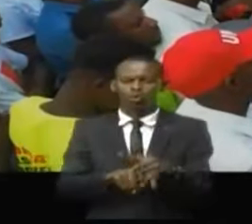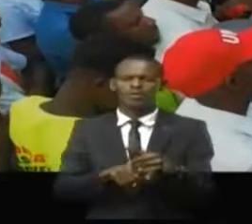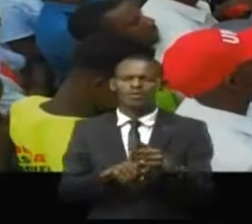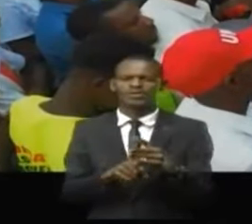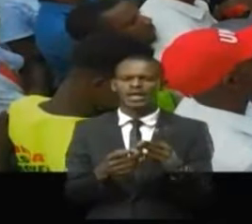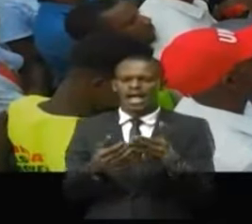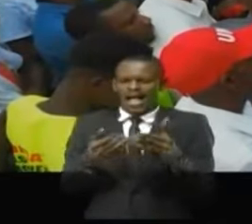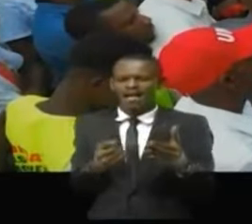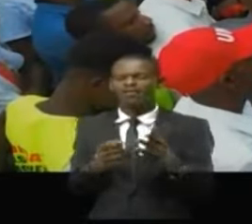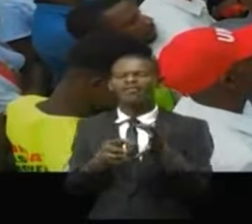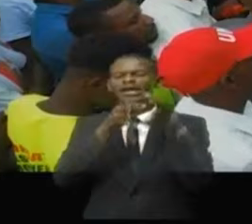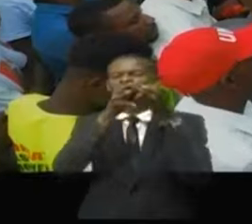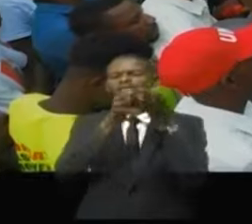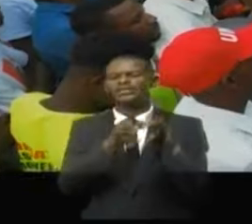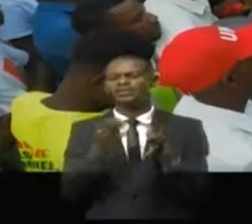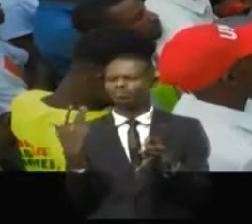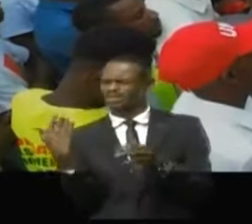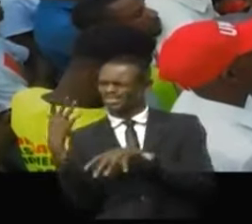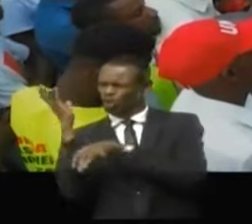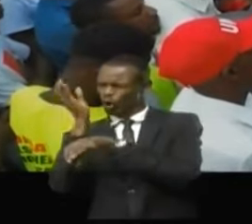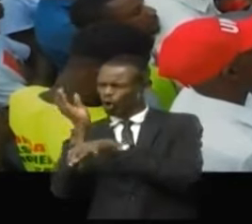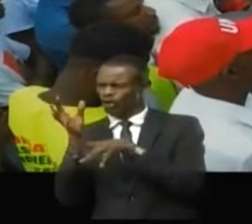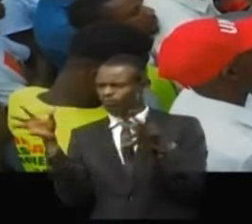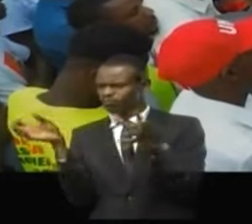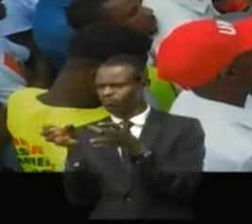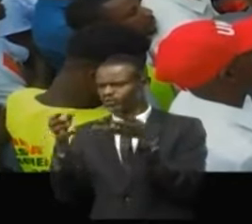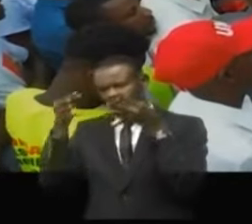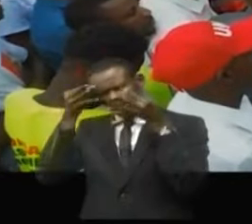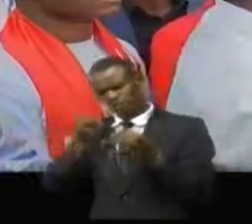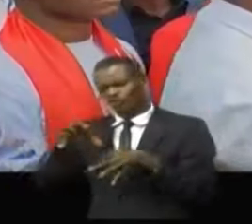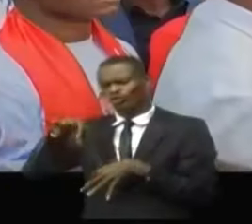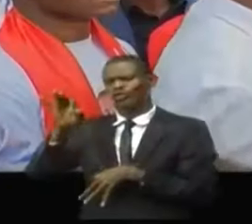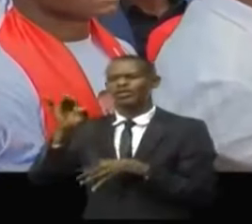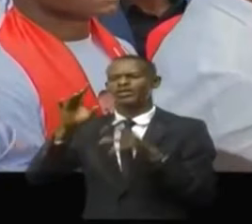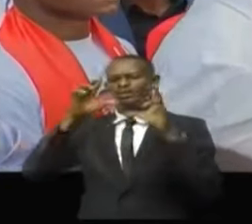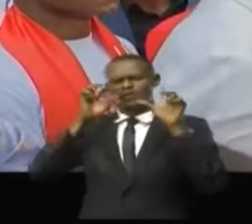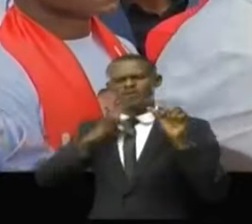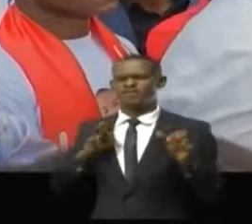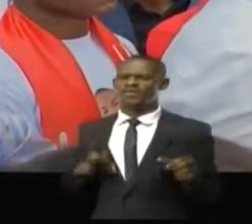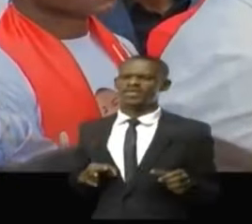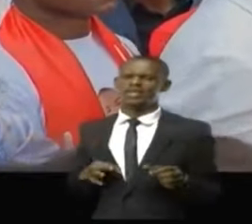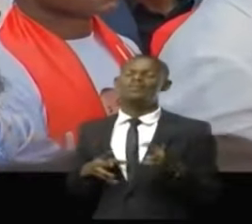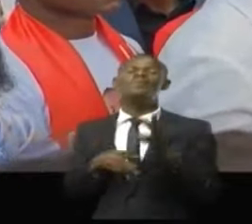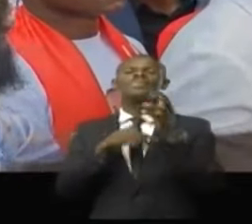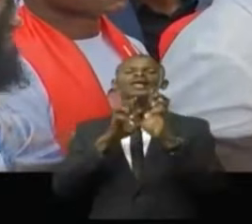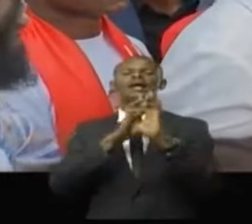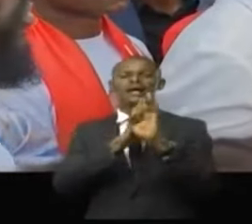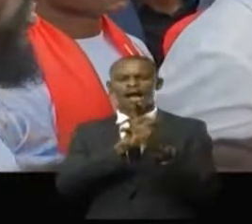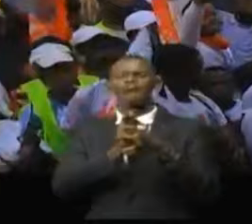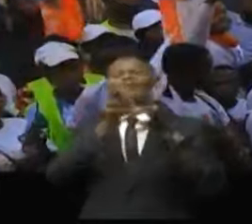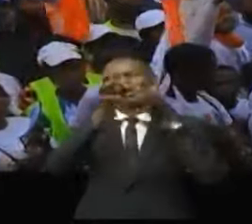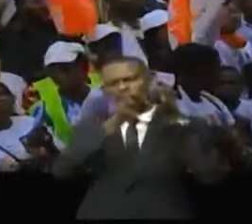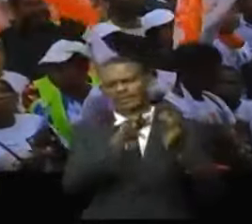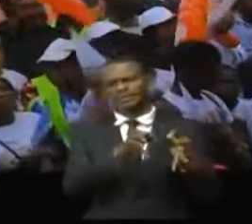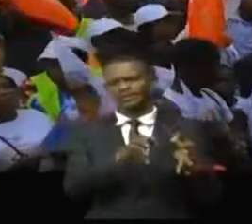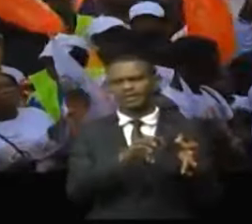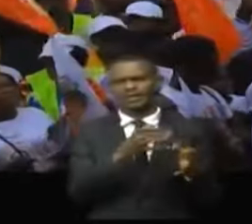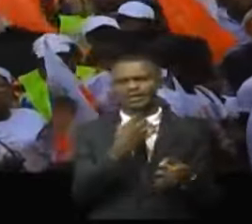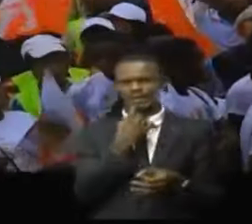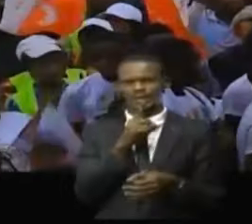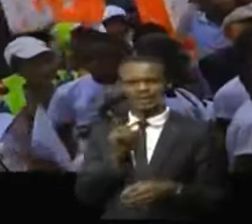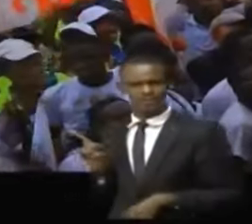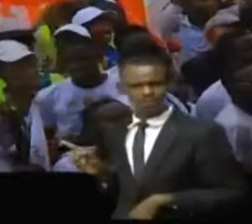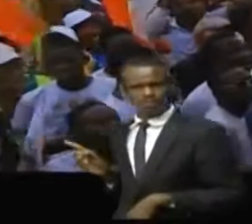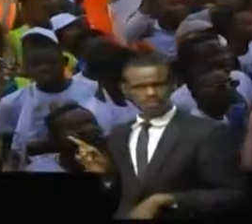a décidé de porter une fois de plus le chef de l'État sortant à sa réélection. On a eu un cas, tu n'as pas mon congrès. Là,